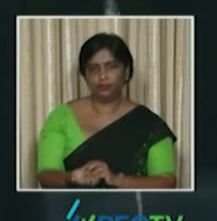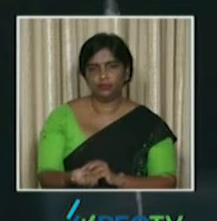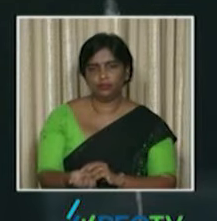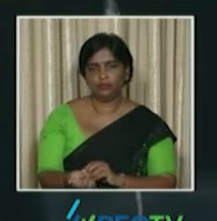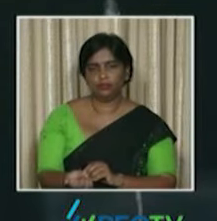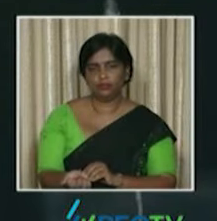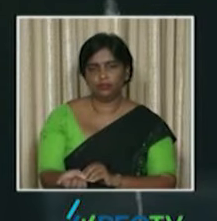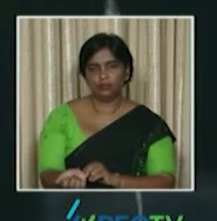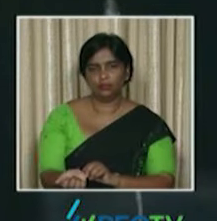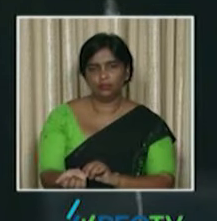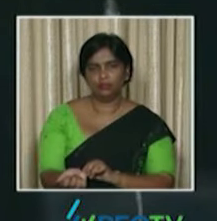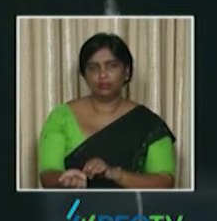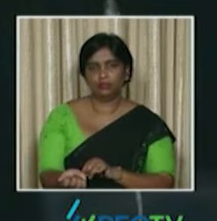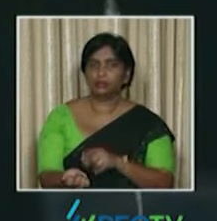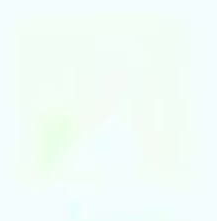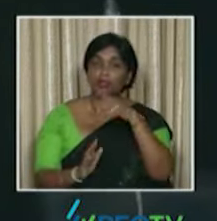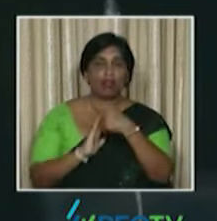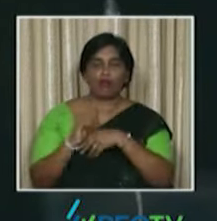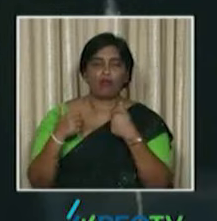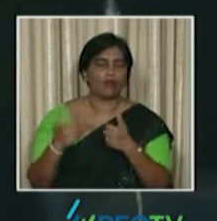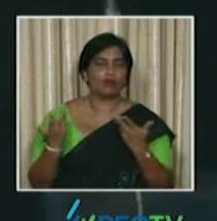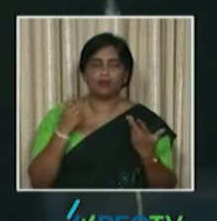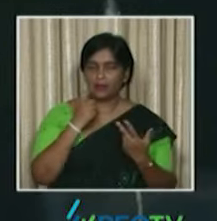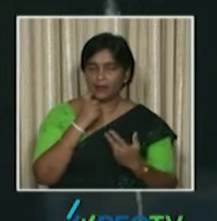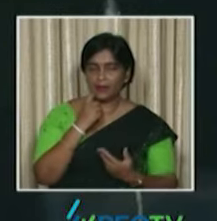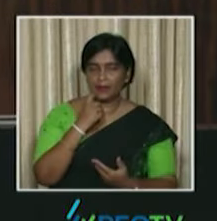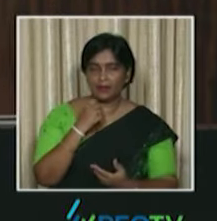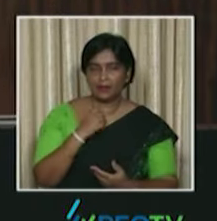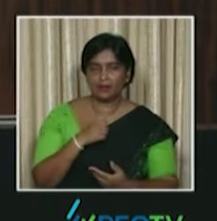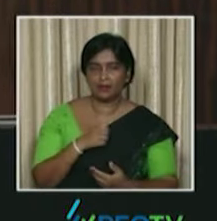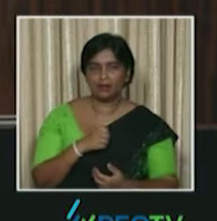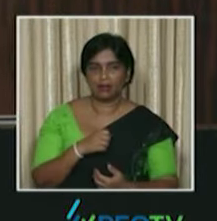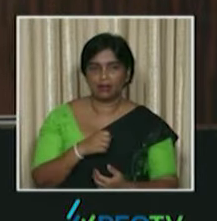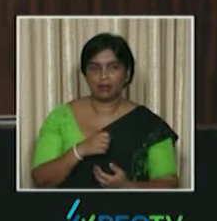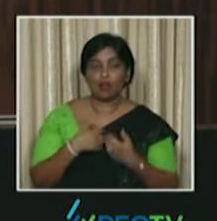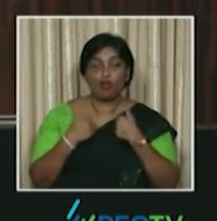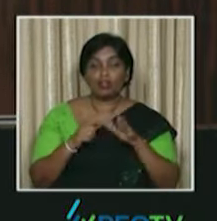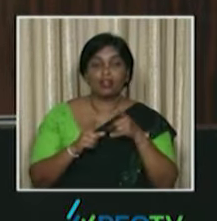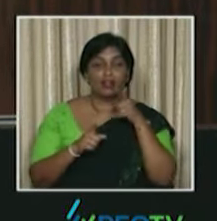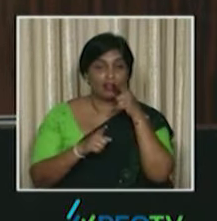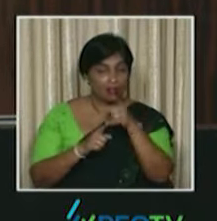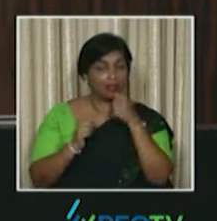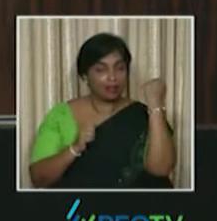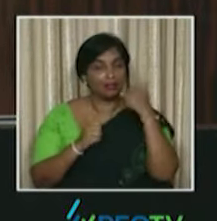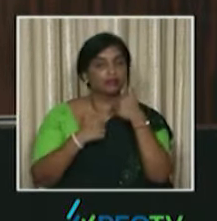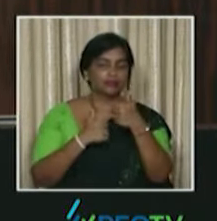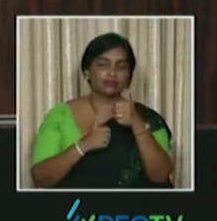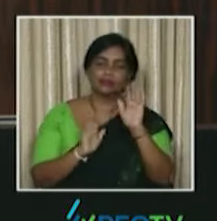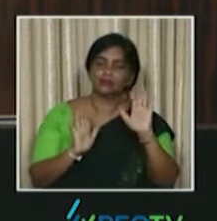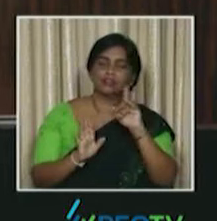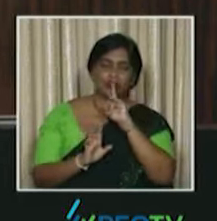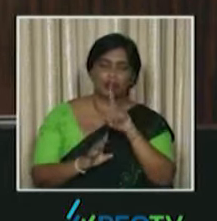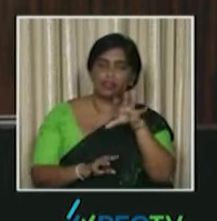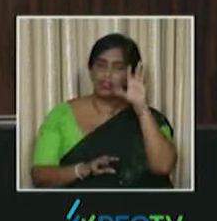හොඳයි. ඔබතුමා හොඳයි කිව්වට මේක රටට හොඳ නැහැ. පොලිසියට හොඳ නැහැ. ඔබතුමා වරද්ද ගන්න එපා. මේ පාර්ලිමේන්තුවේ ඔබතුමා කරන කතාව හොඳයි කියන එකේ